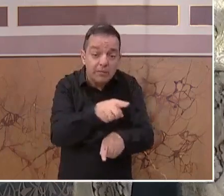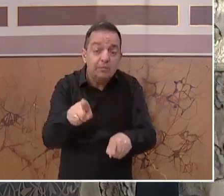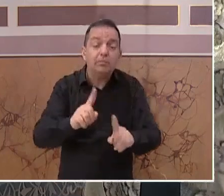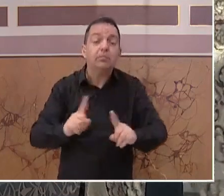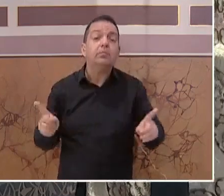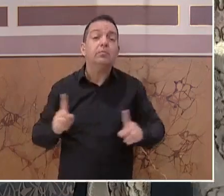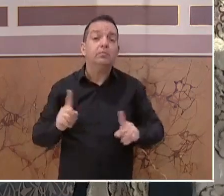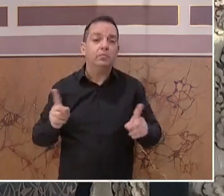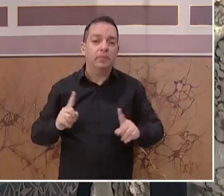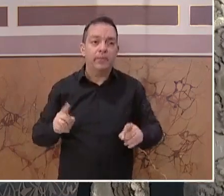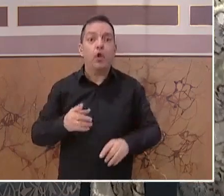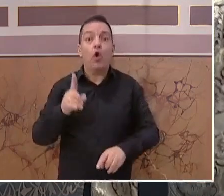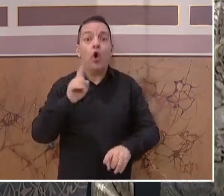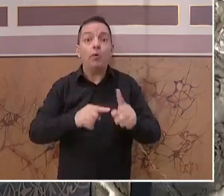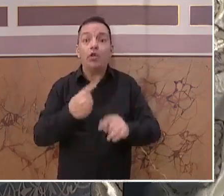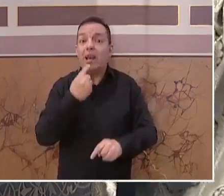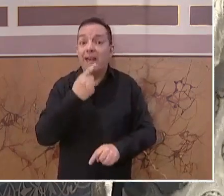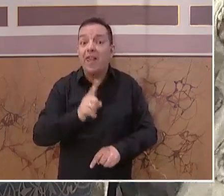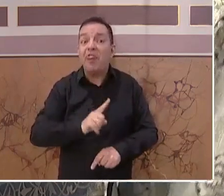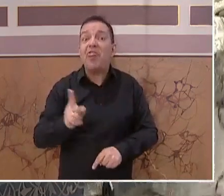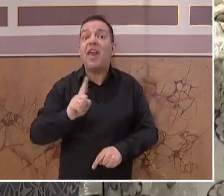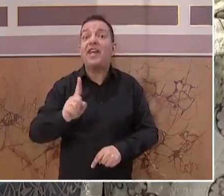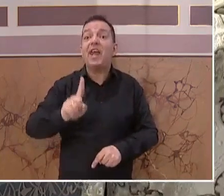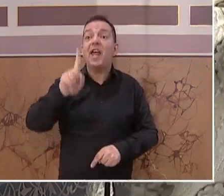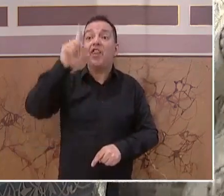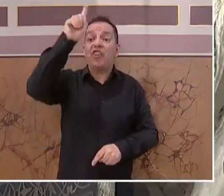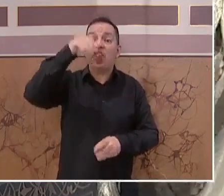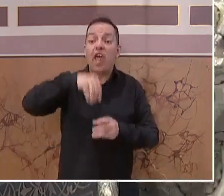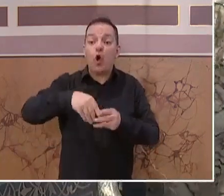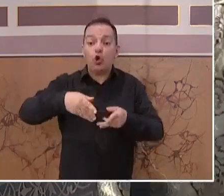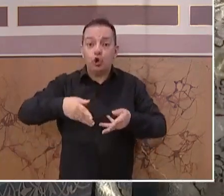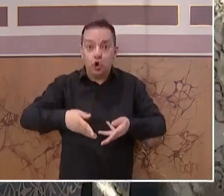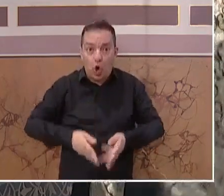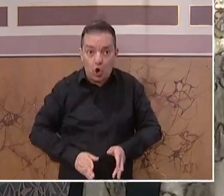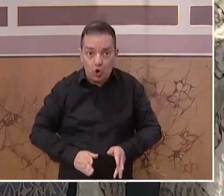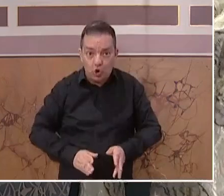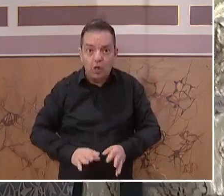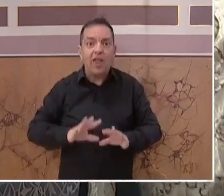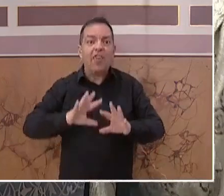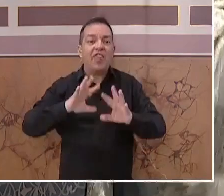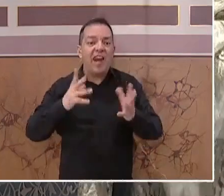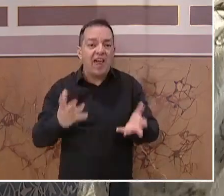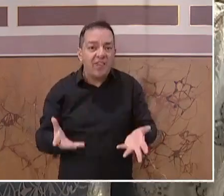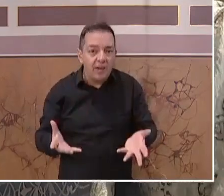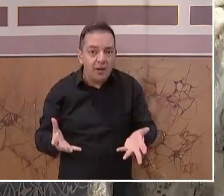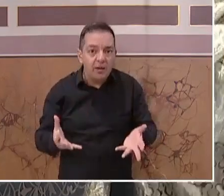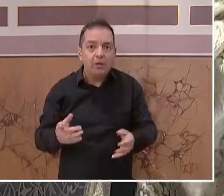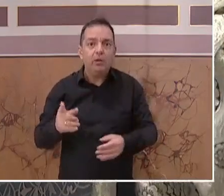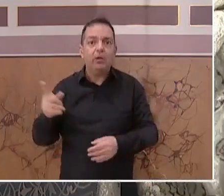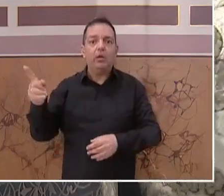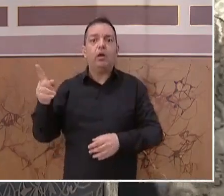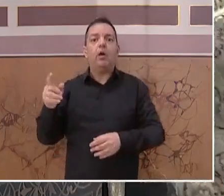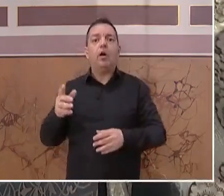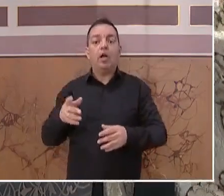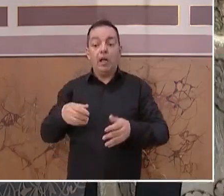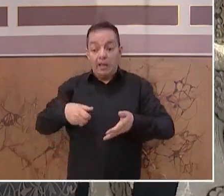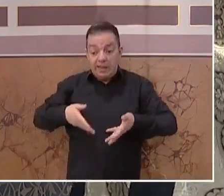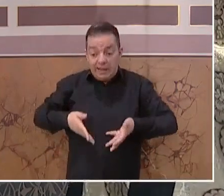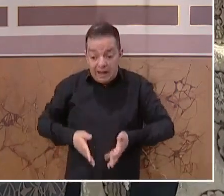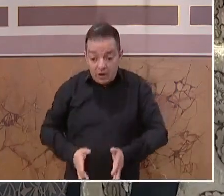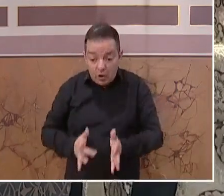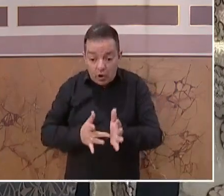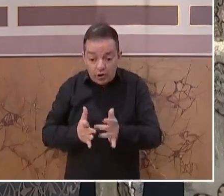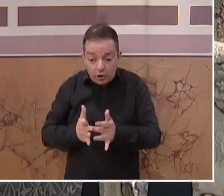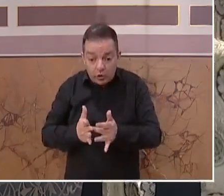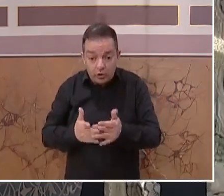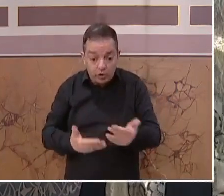ότι η Παναγία είναι Θεοτόκος, δηλαδή έτεκε των Υιών του Θεού τον